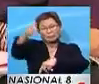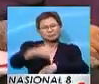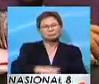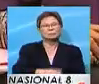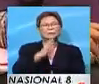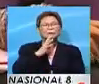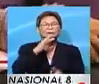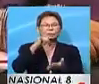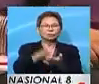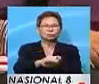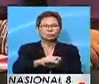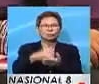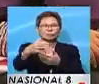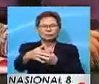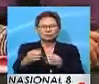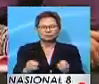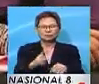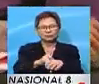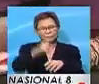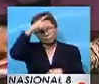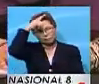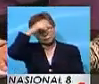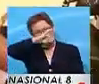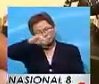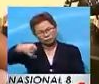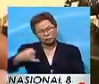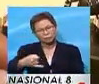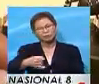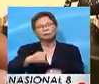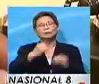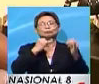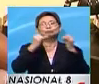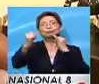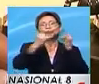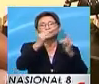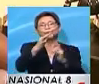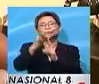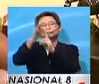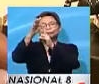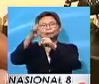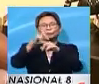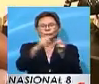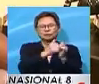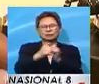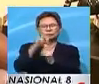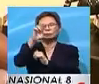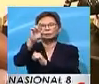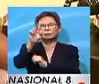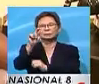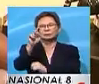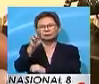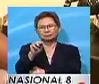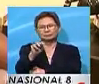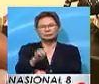Beliau berkata demikian di pejabatnya di Putrajaya dalam satu temubual eksklusif bersama